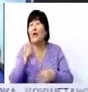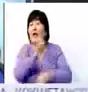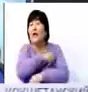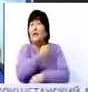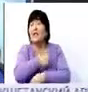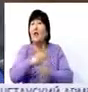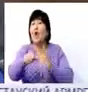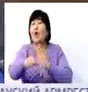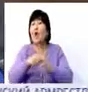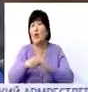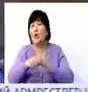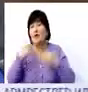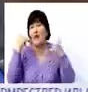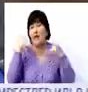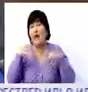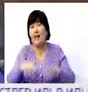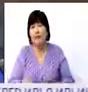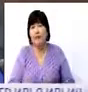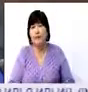санитарного убоя скота.